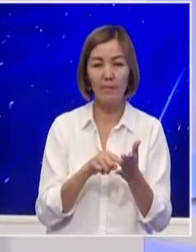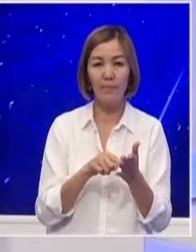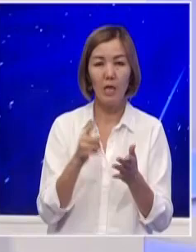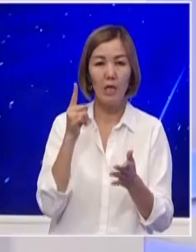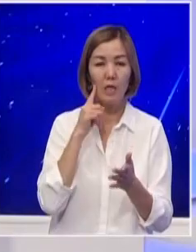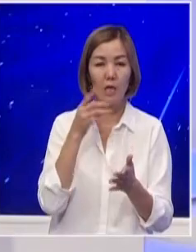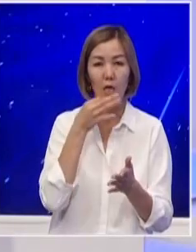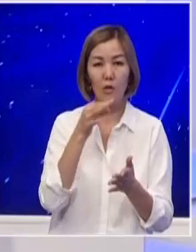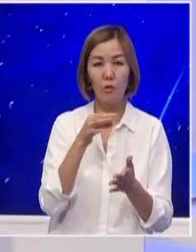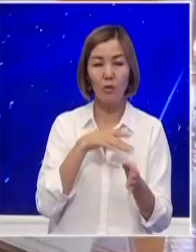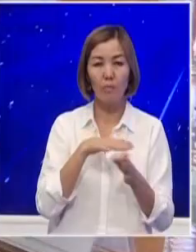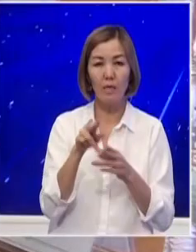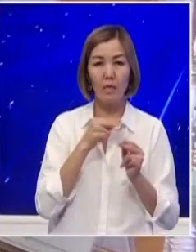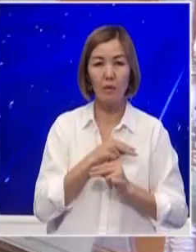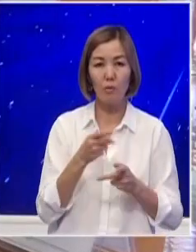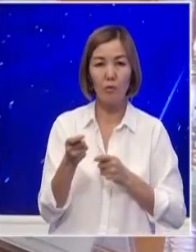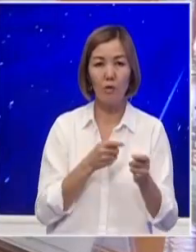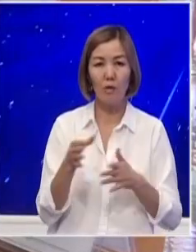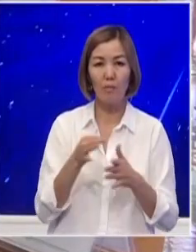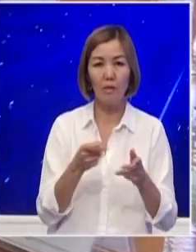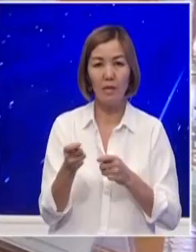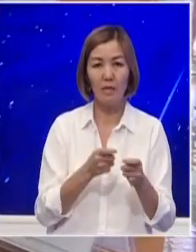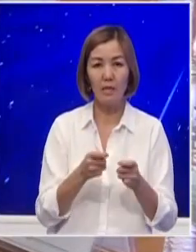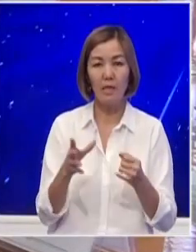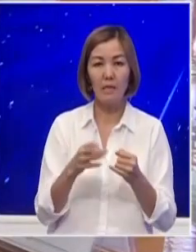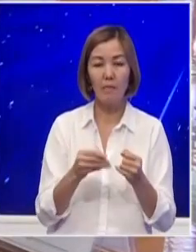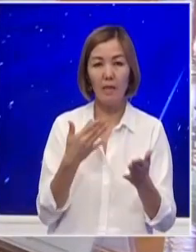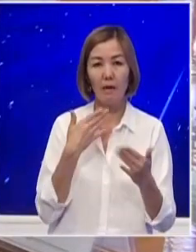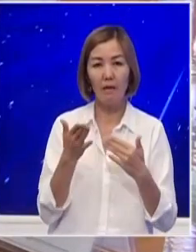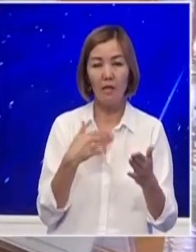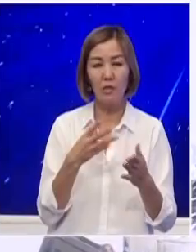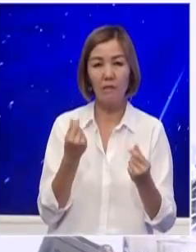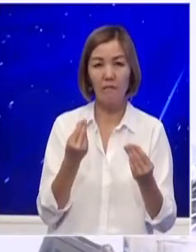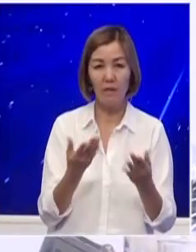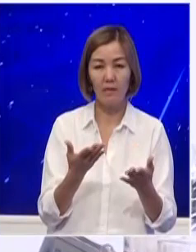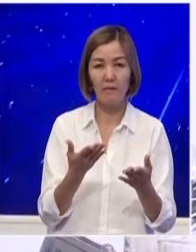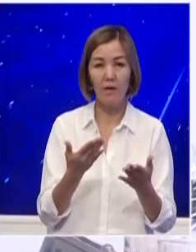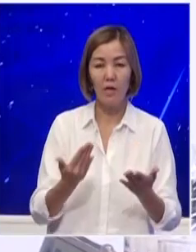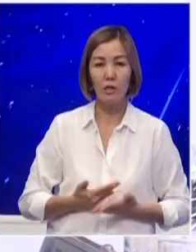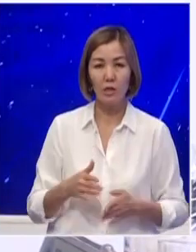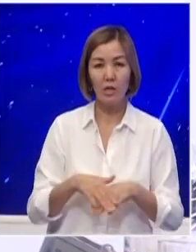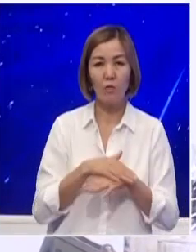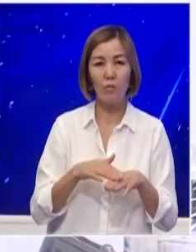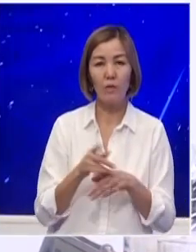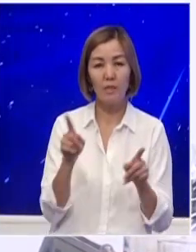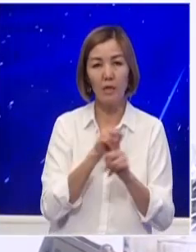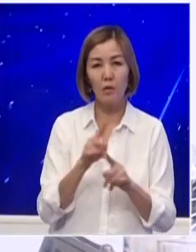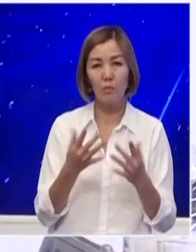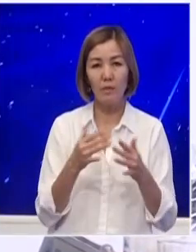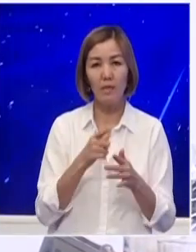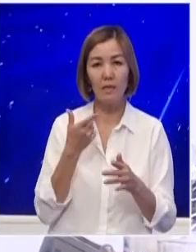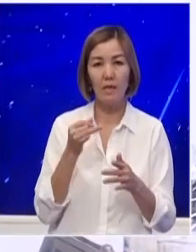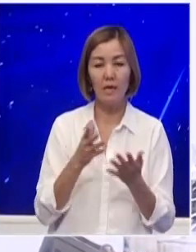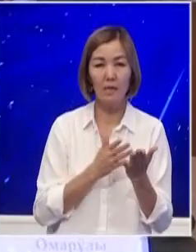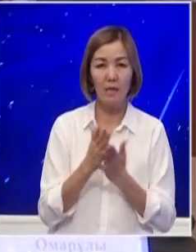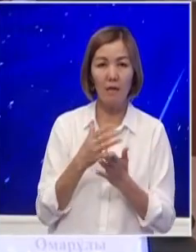заслушаны отчеты о проделанной работе руководителей областных управлений, земельных отношений и финансов. Жители области, особенно сельских аграриев,